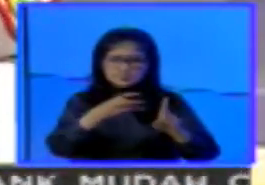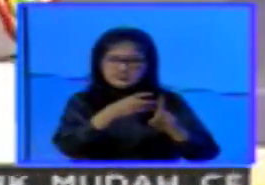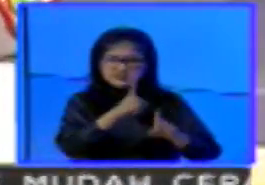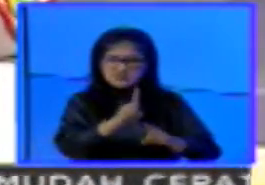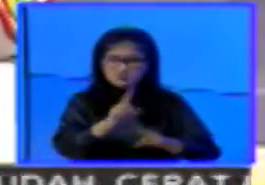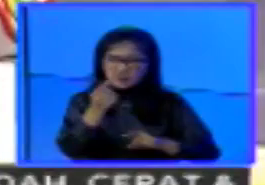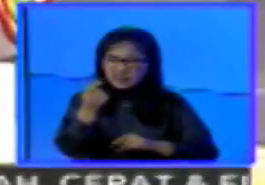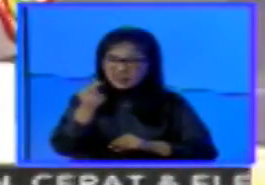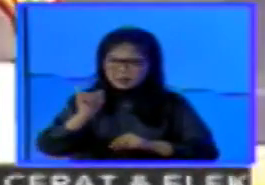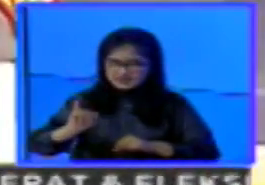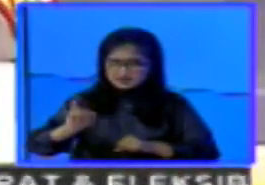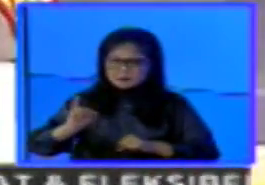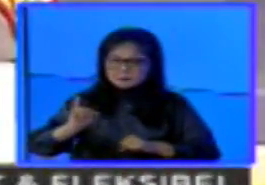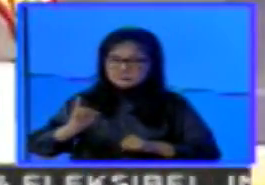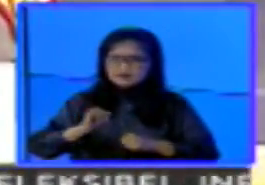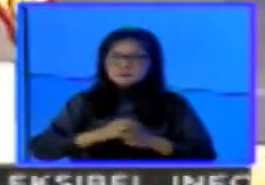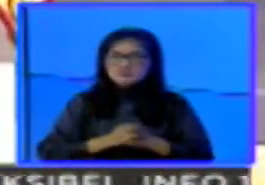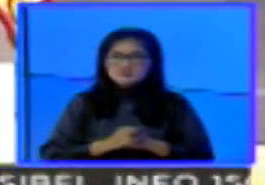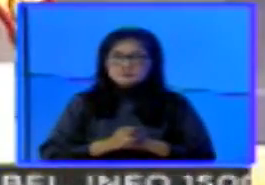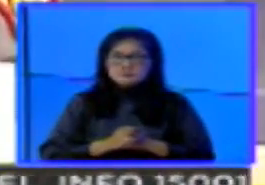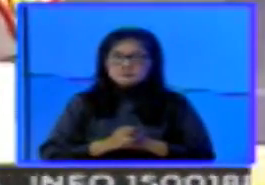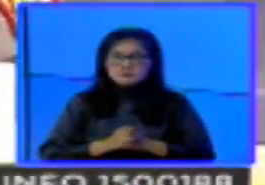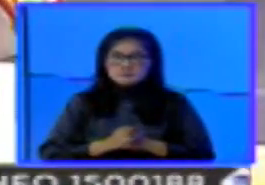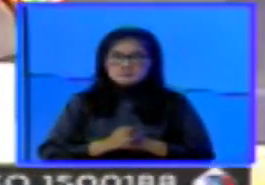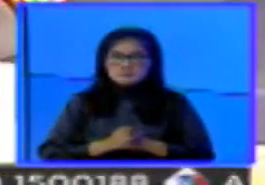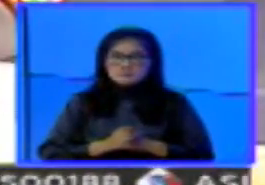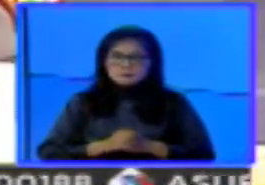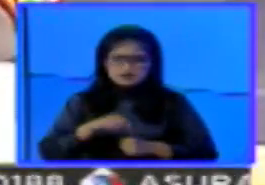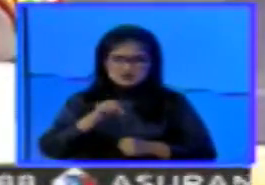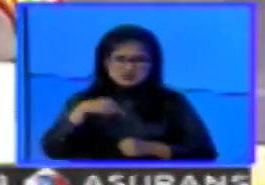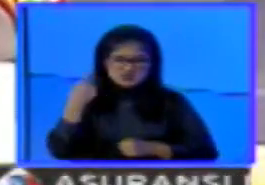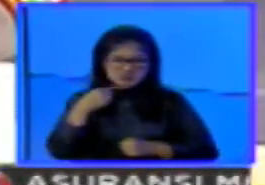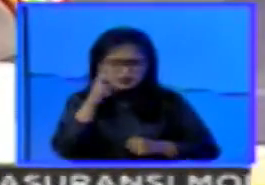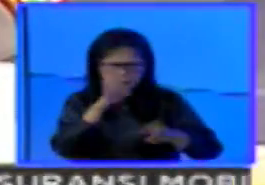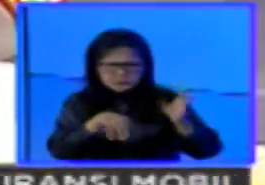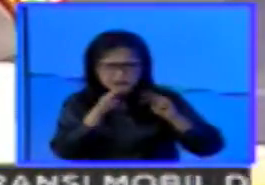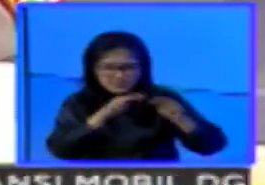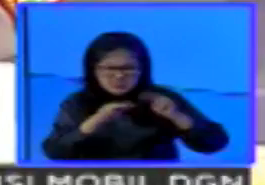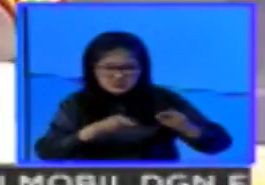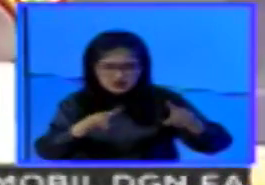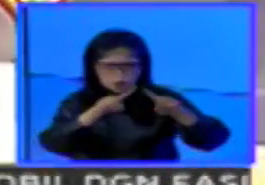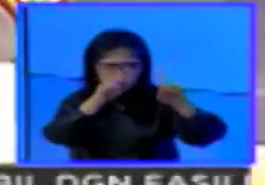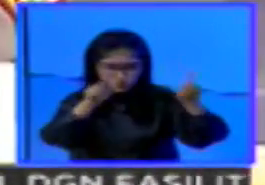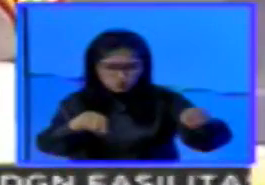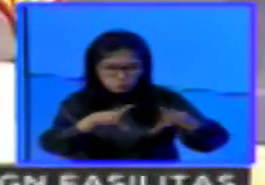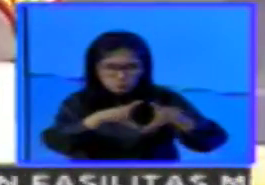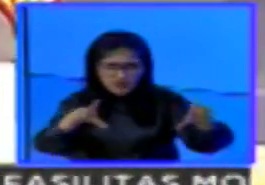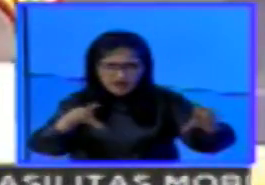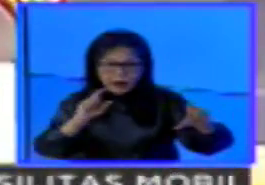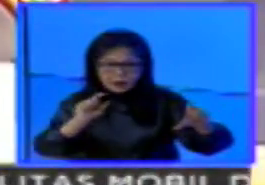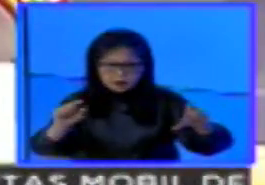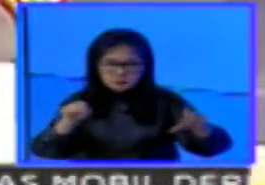B1RI itu situ ya. Kita dalami dan undangan, dia dapat undangan warna